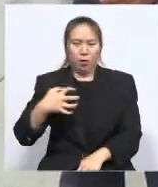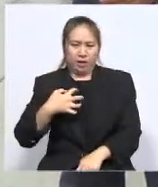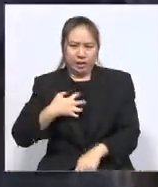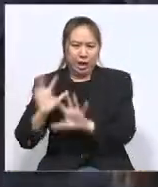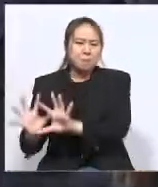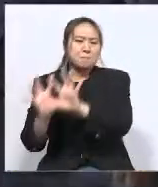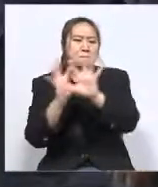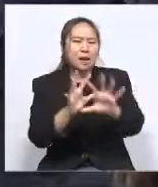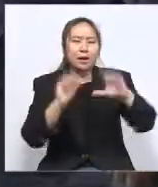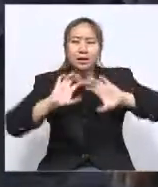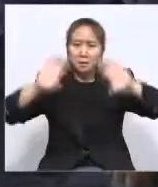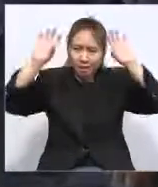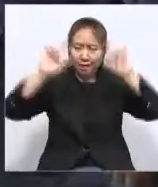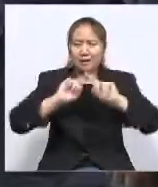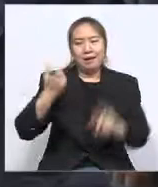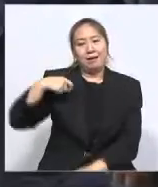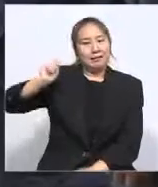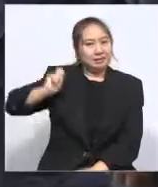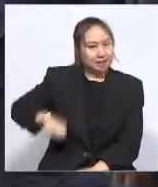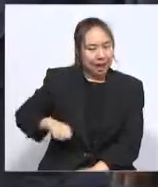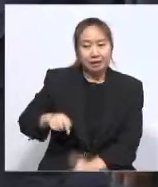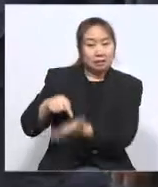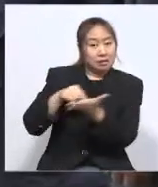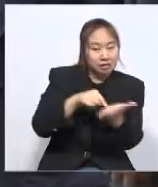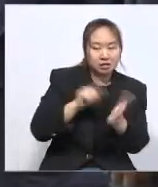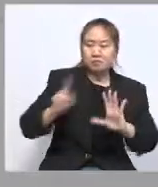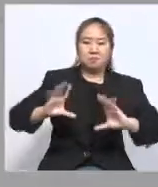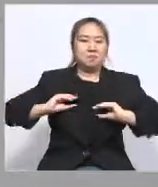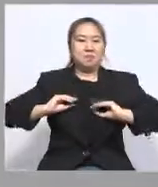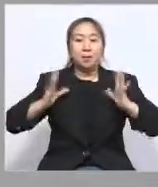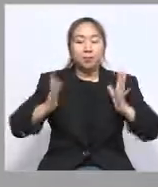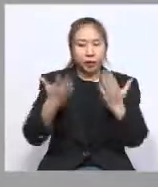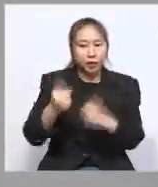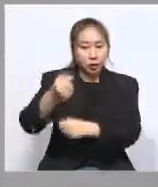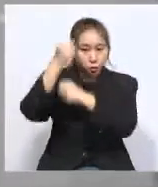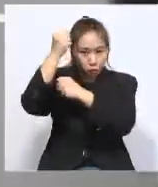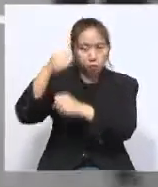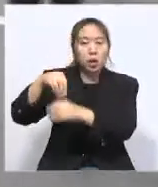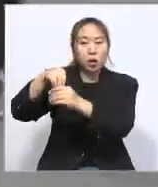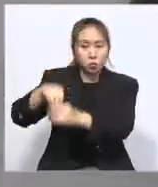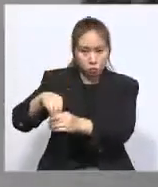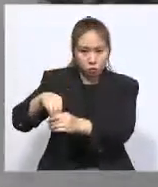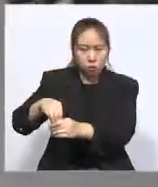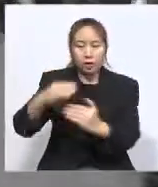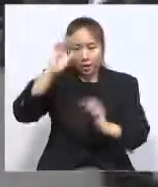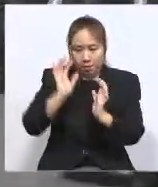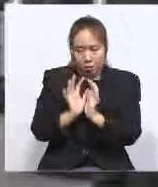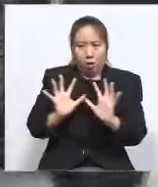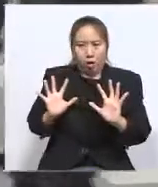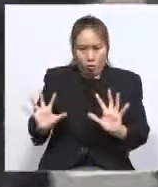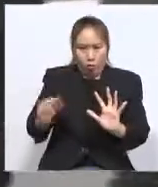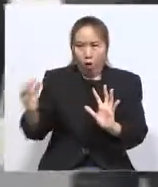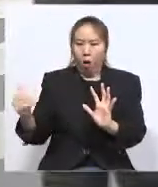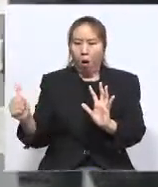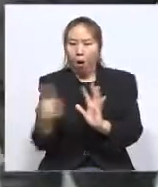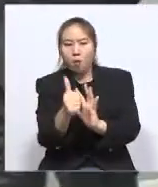าลแต่ว่าทางศาลปกครองกลางนั้นก็ไม่ได้รับคำร้องนะครับซึ่งตอนนี้เองทางกลุ่มผู้ชุมนุมก็ยังไม่สามารถที่จะฝ่าแนวกั้นของตำรวจไปได้